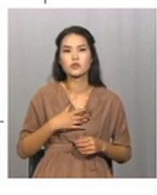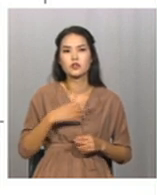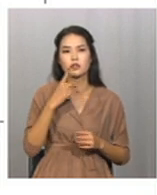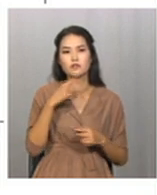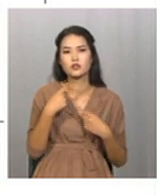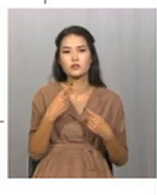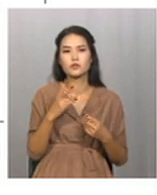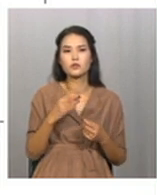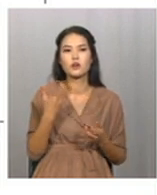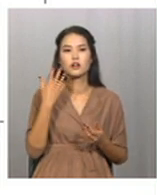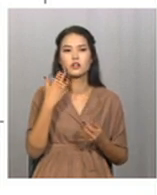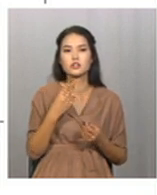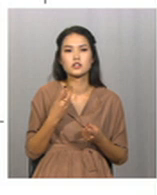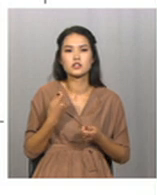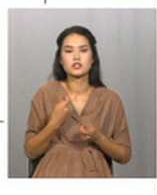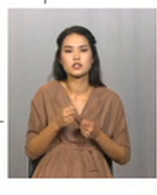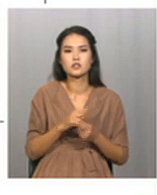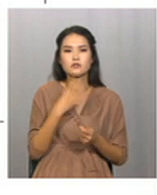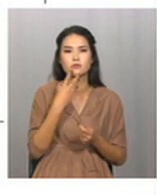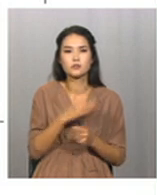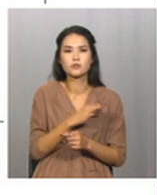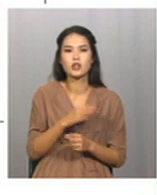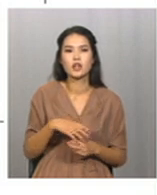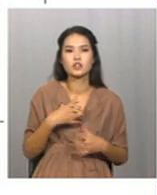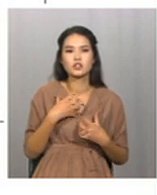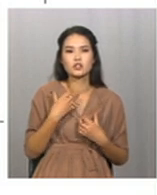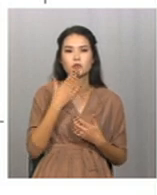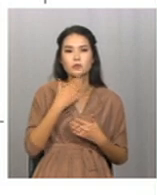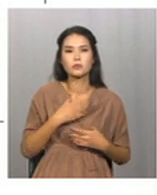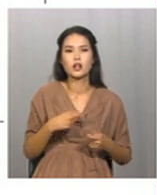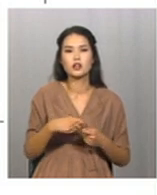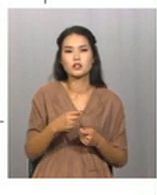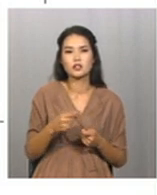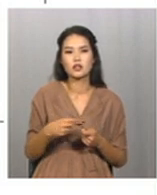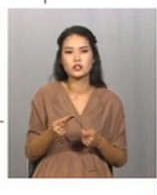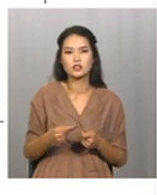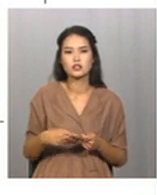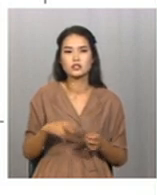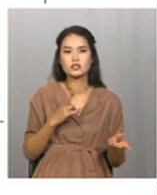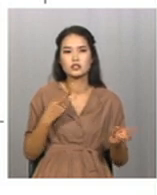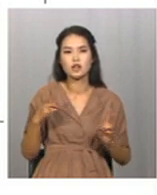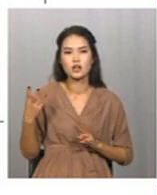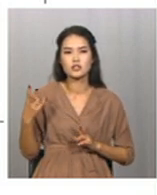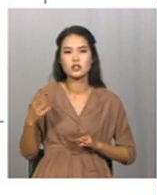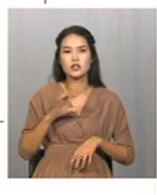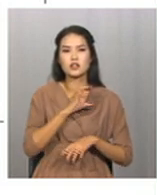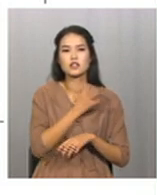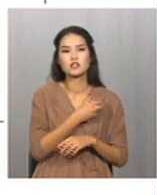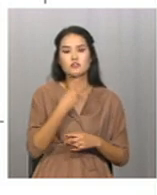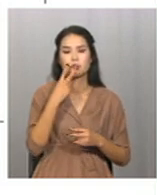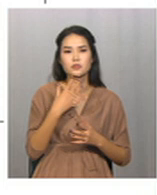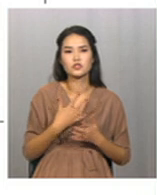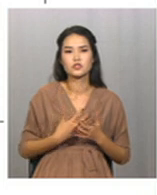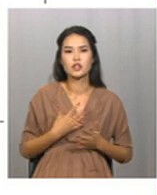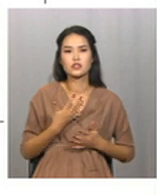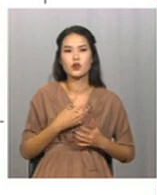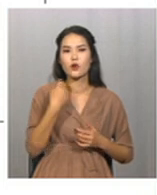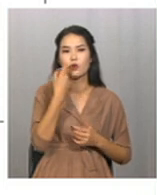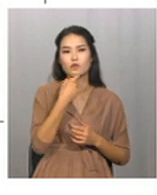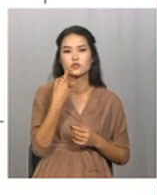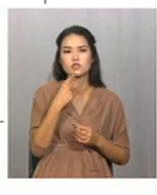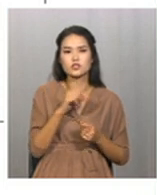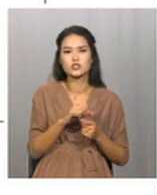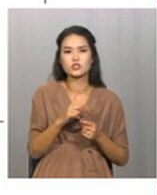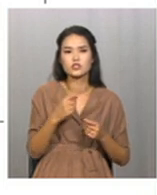флиртовать, но никогда не изменяла мужу. Страшно любила азартные игры, танцы, сильные впечатления,